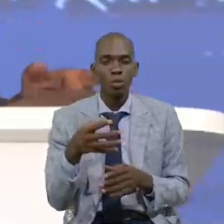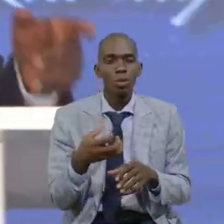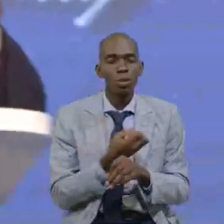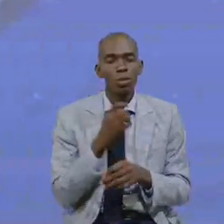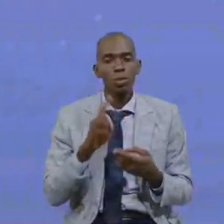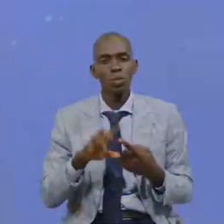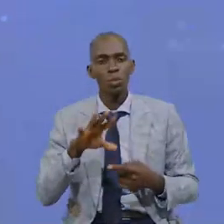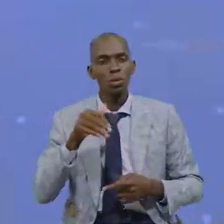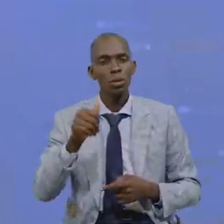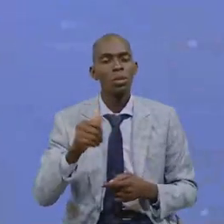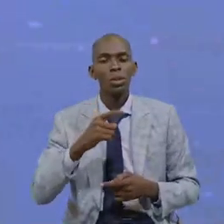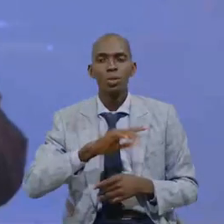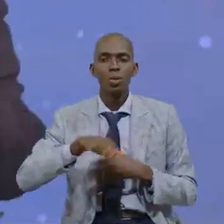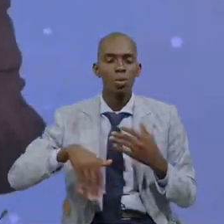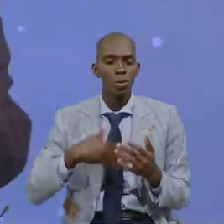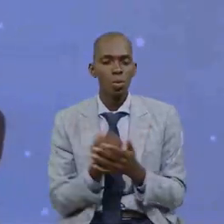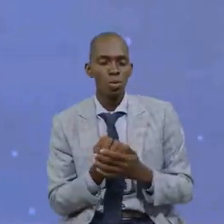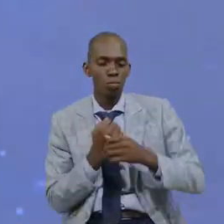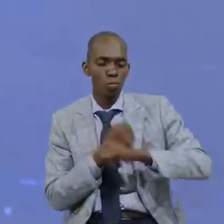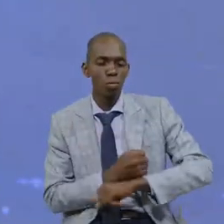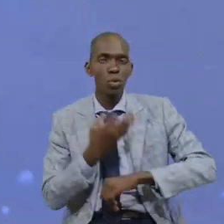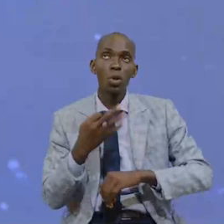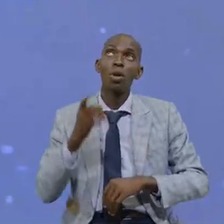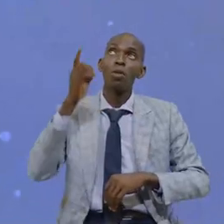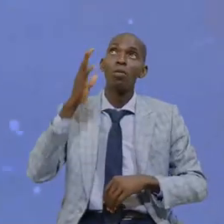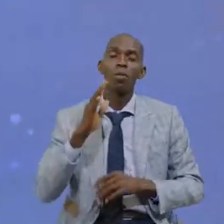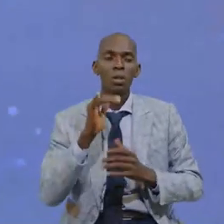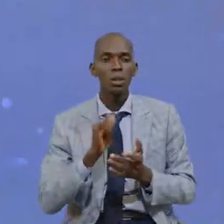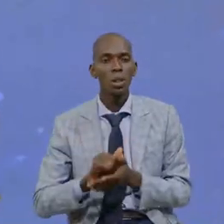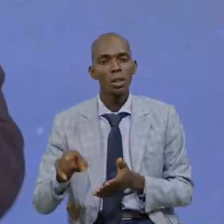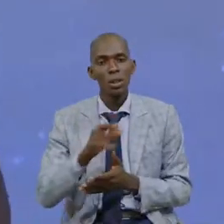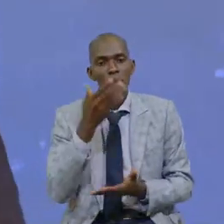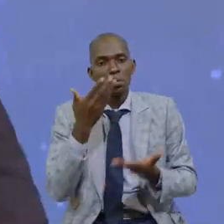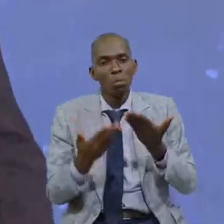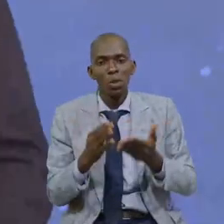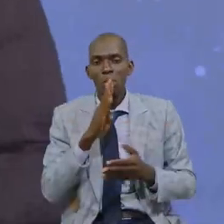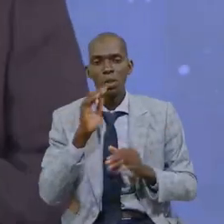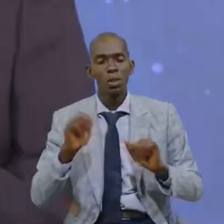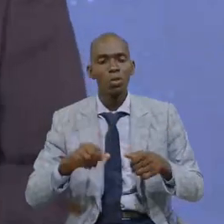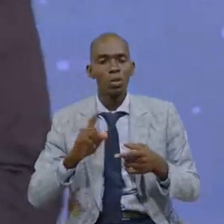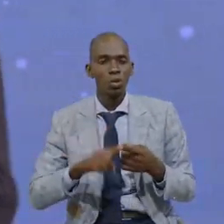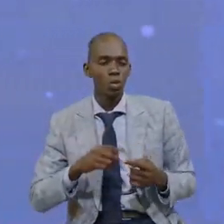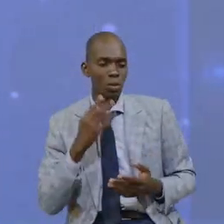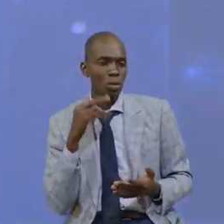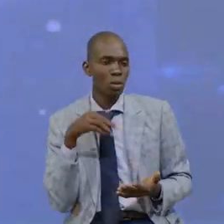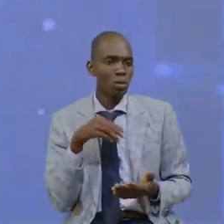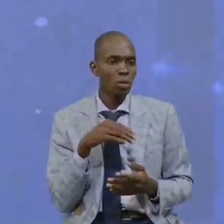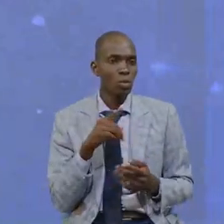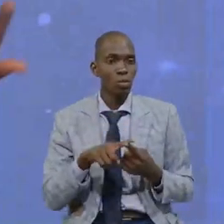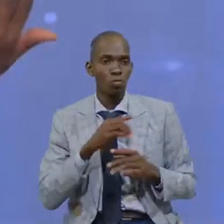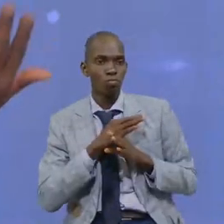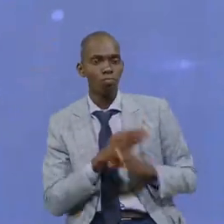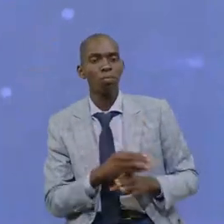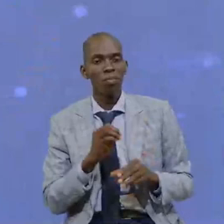Prenez toutes les armes de Dieu afin de pouvoir résister dans le mauvais